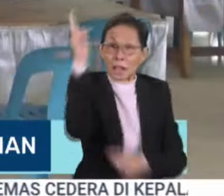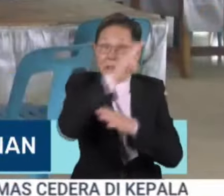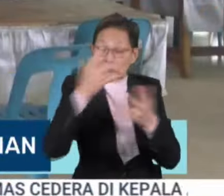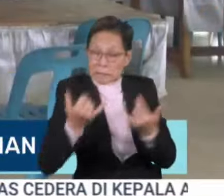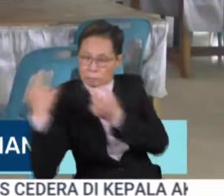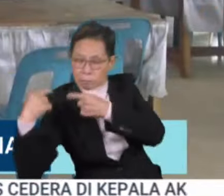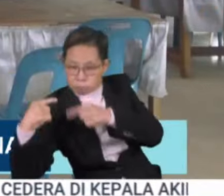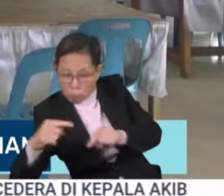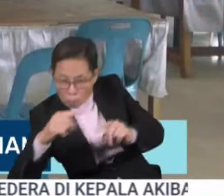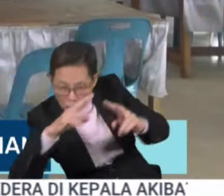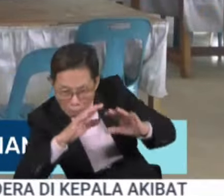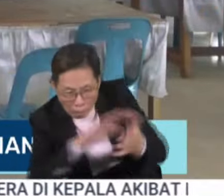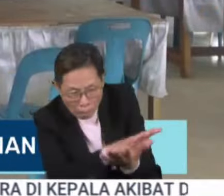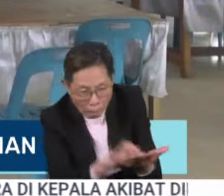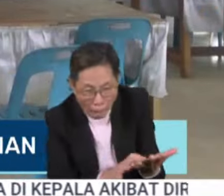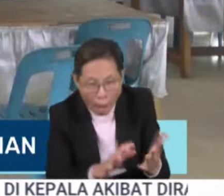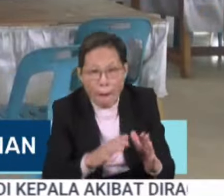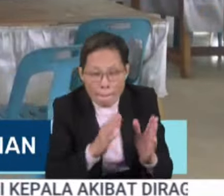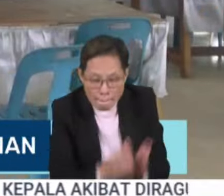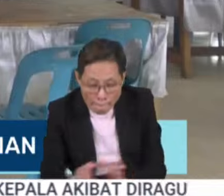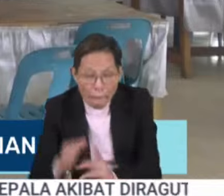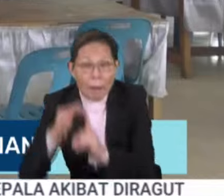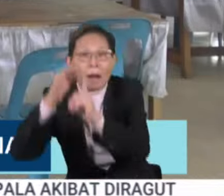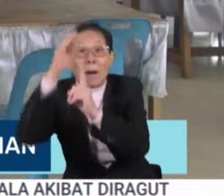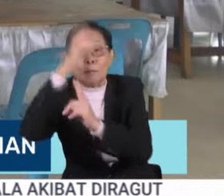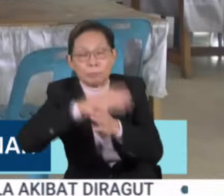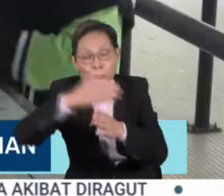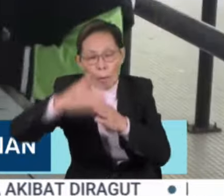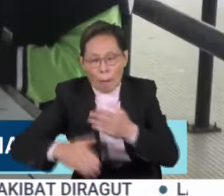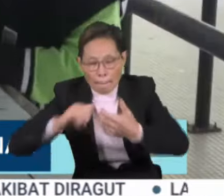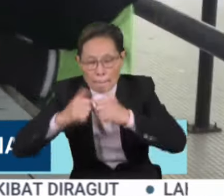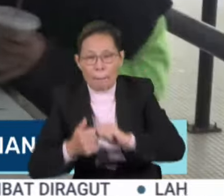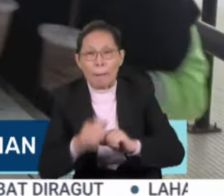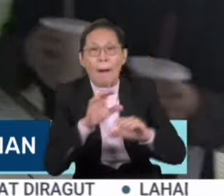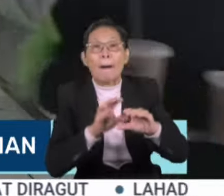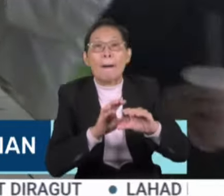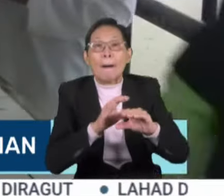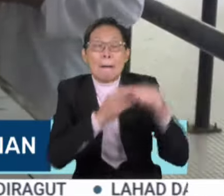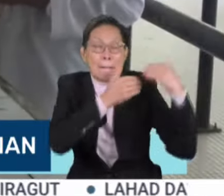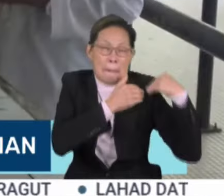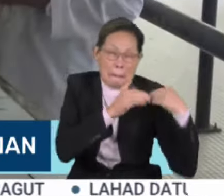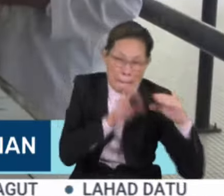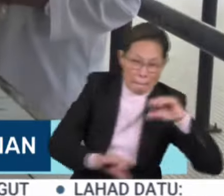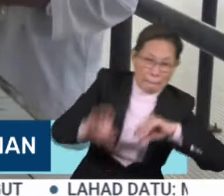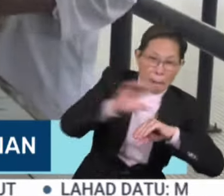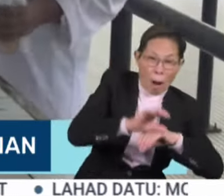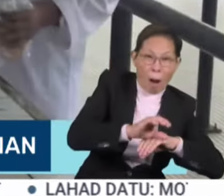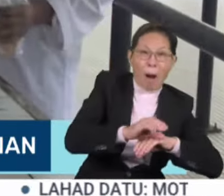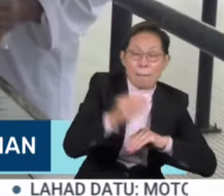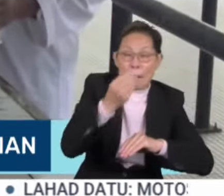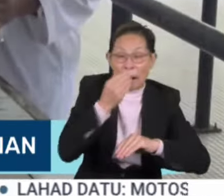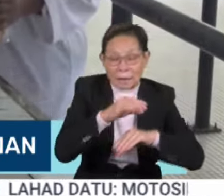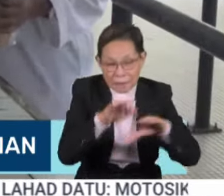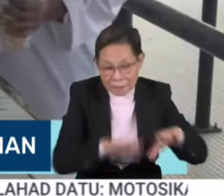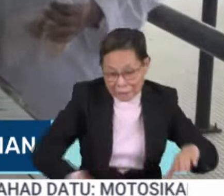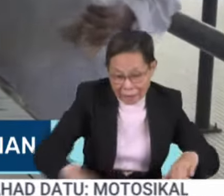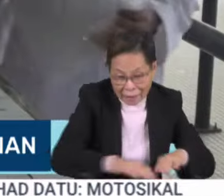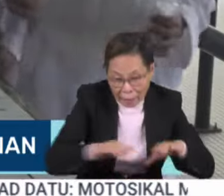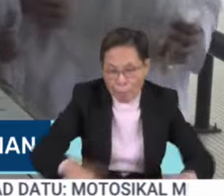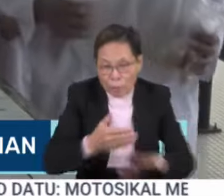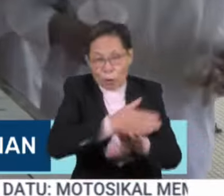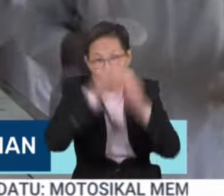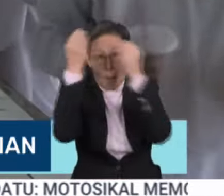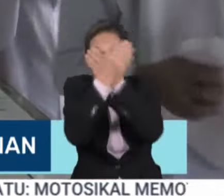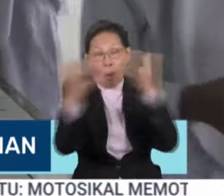Kerajaan sedang meneliti pelan strategi kebangsaan memerangi masalah beban berganda mal pemakanan dalam kalangan kanak-kanak sebelum pengumuman